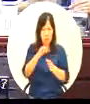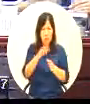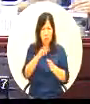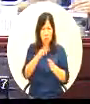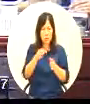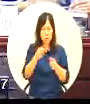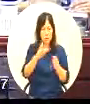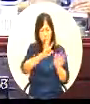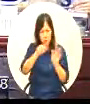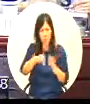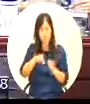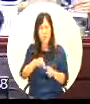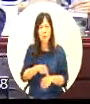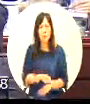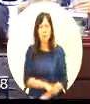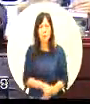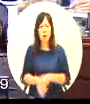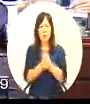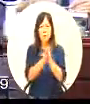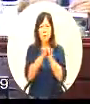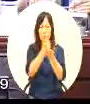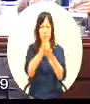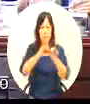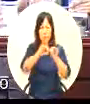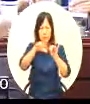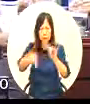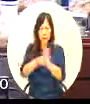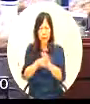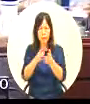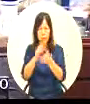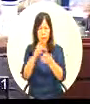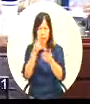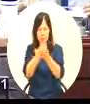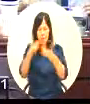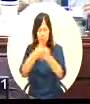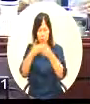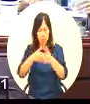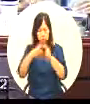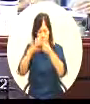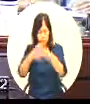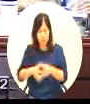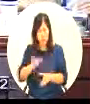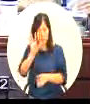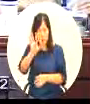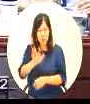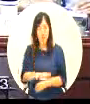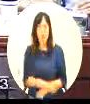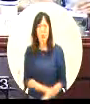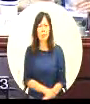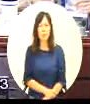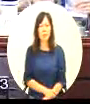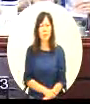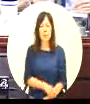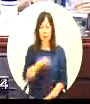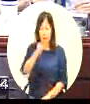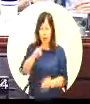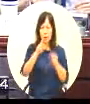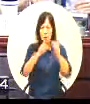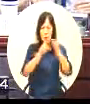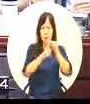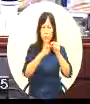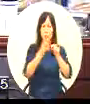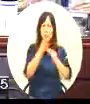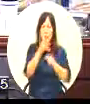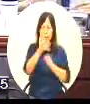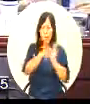状况，哦，都是每一个地方在交通的建设上。但是我有看到，那中央也提到，